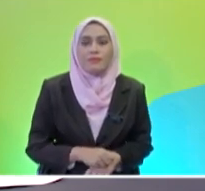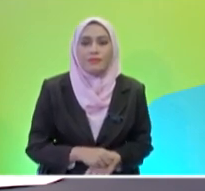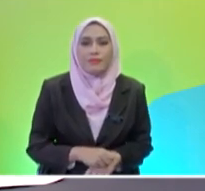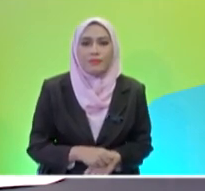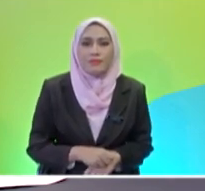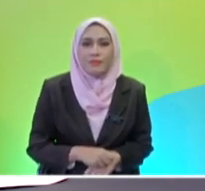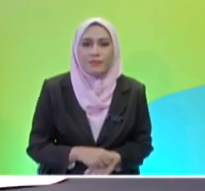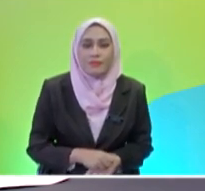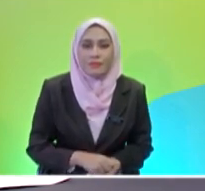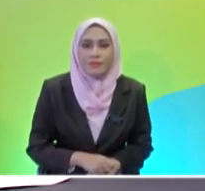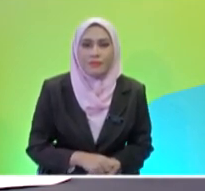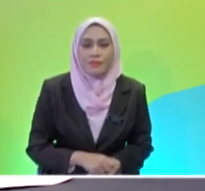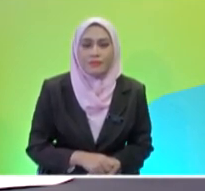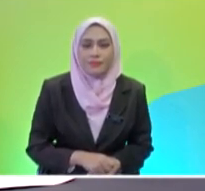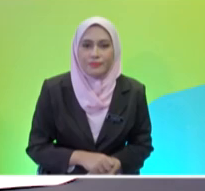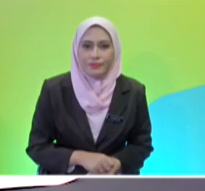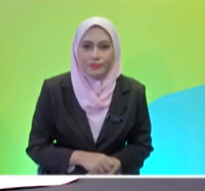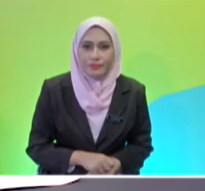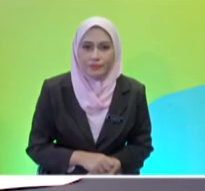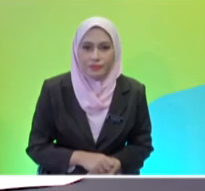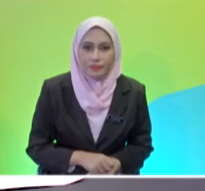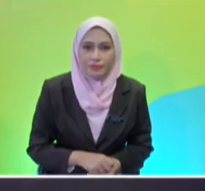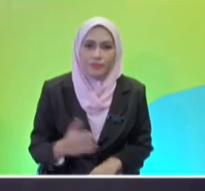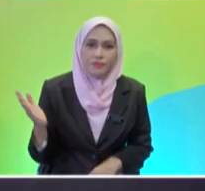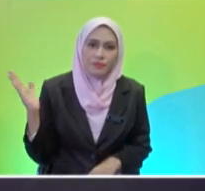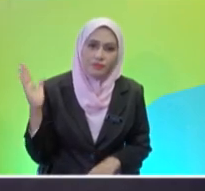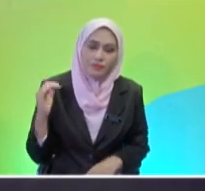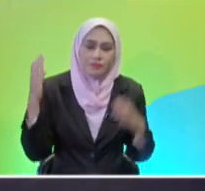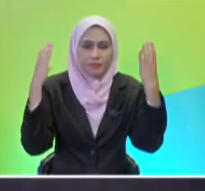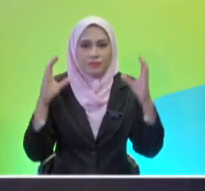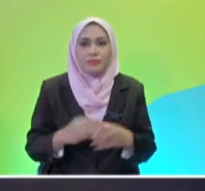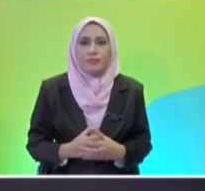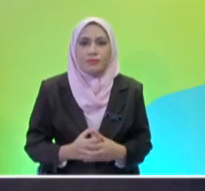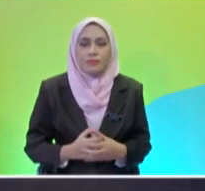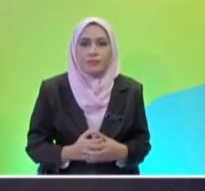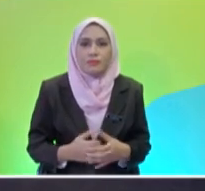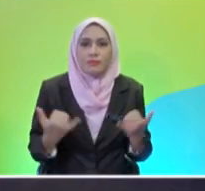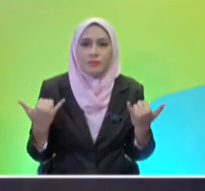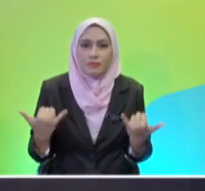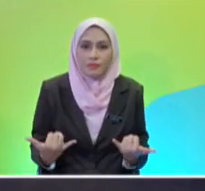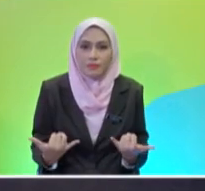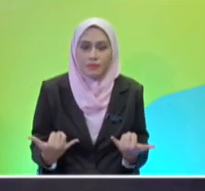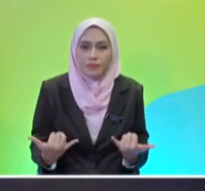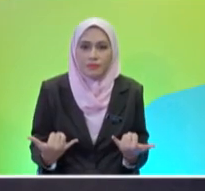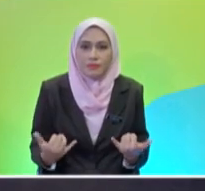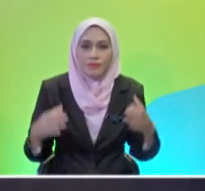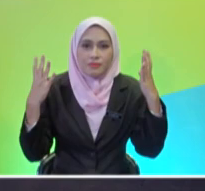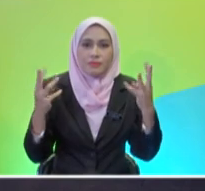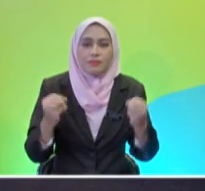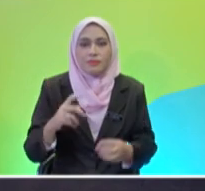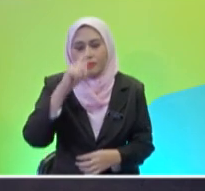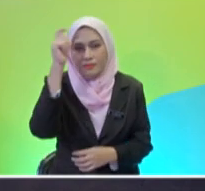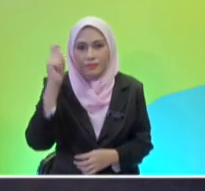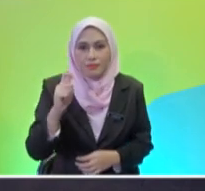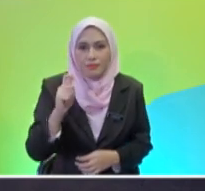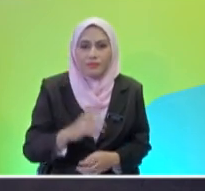juga sebutan. Okey, jom cikgu. Okey. Ria, sekarang ni cikgu nak tanya. Ya, kita nak